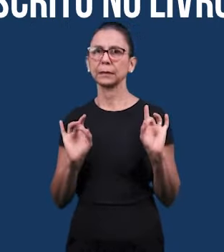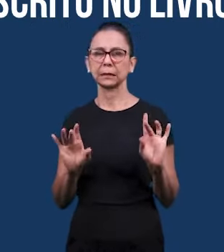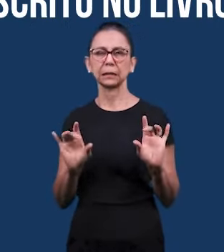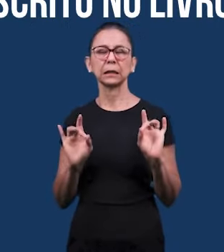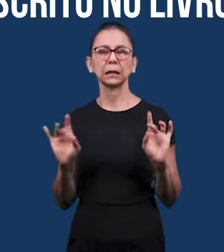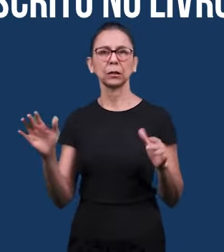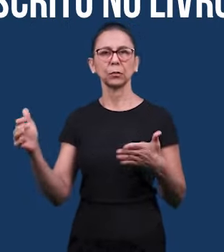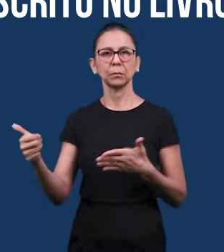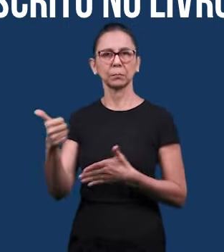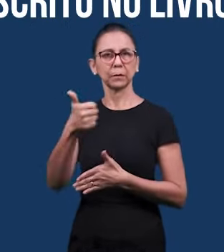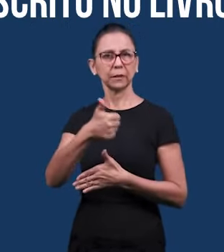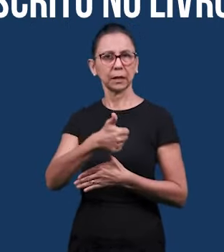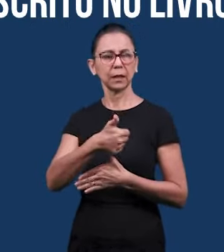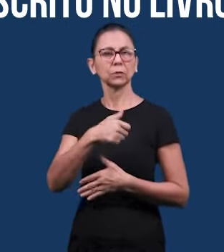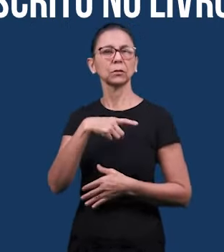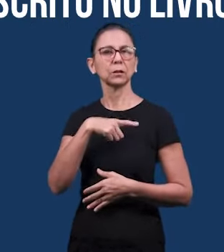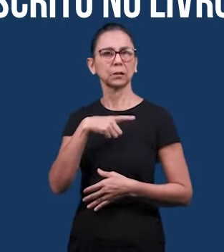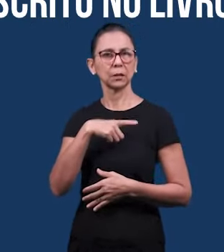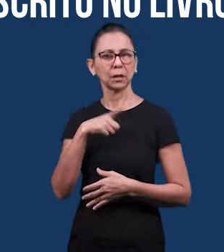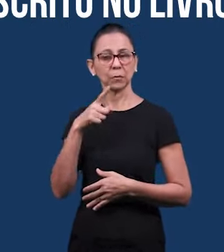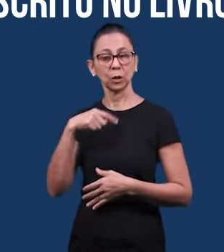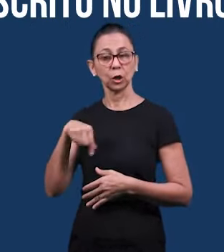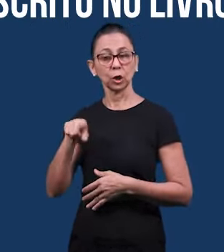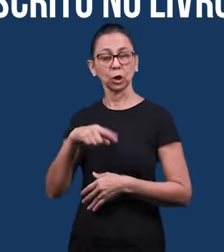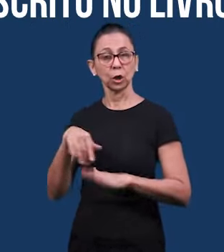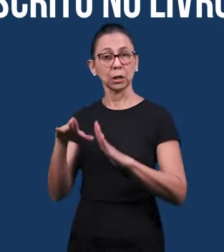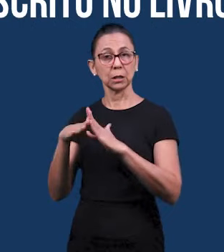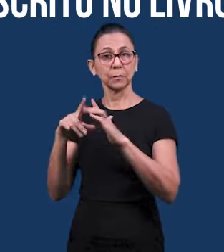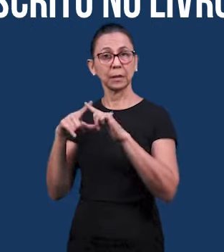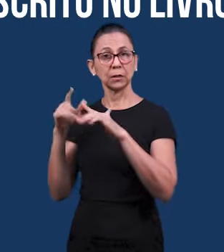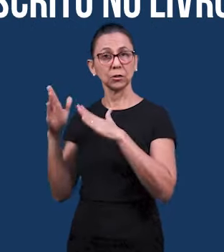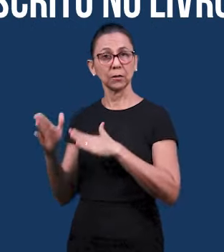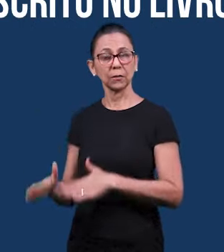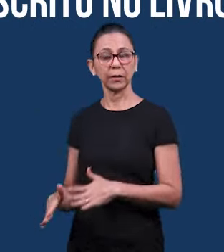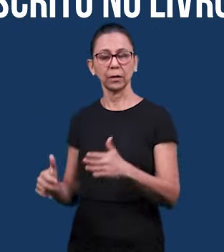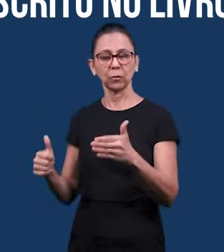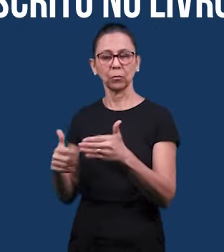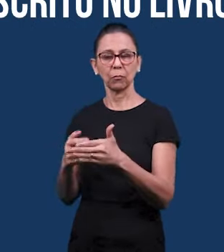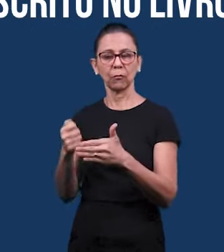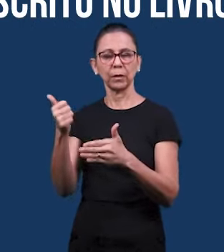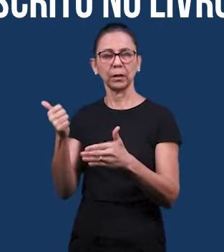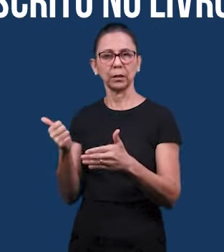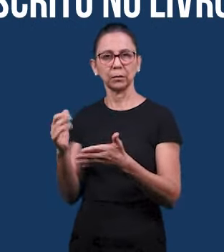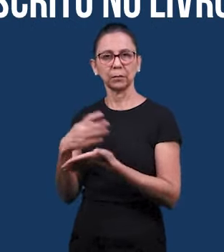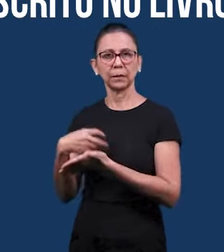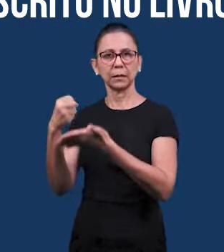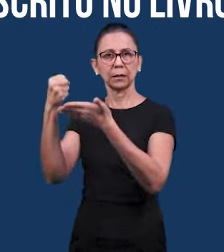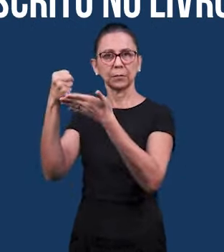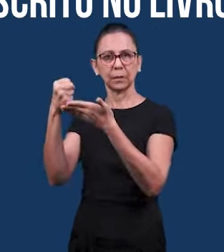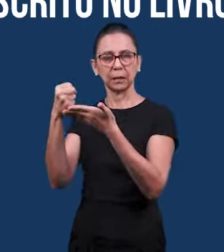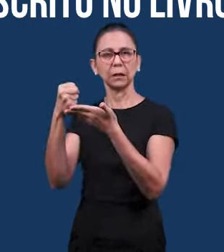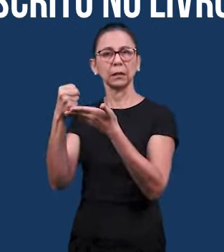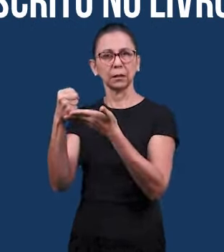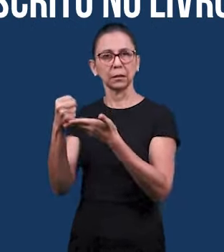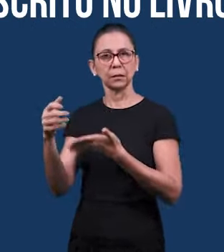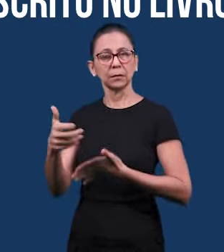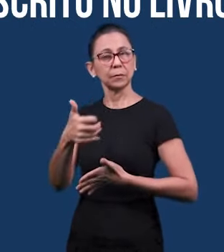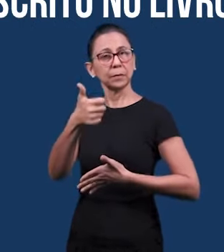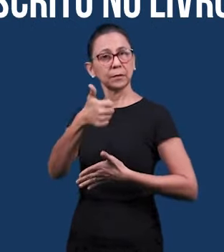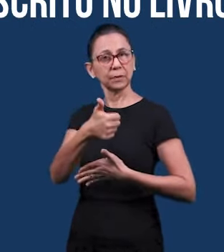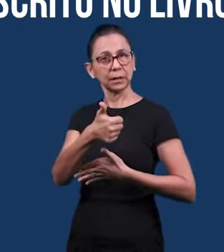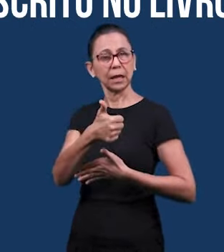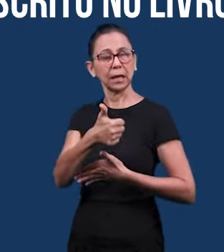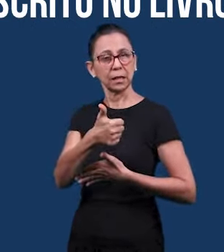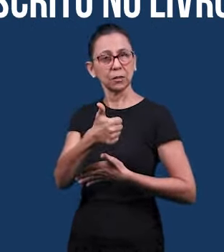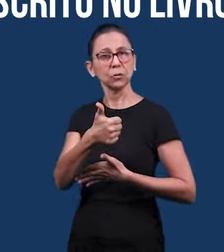время, ибо мы церковь последнего времени, церковь вскоре, церковь восхищения. И это